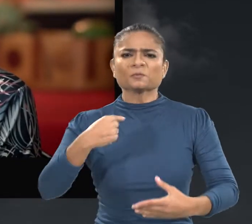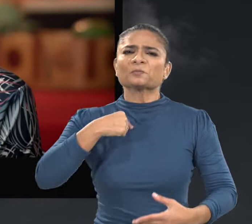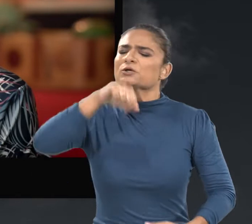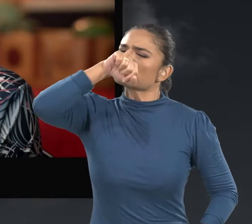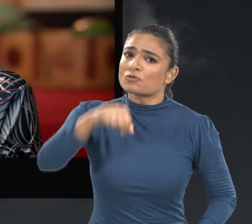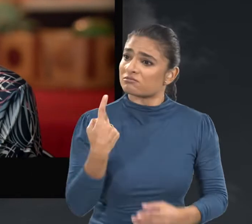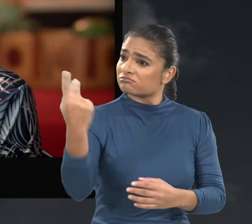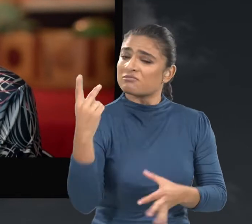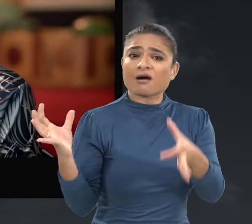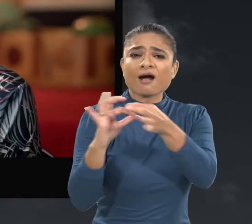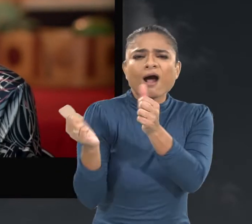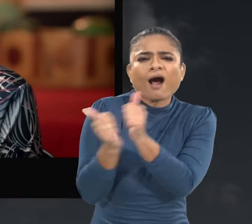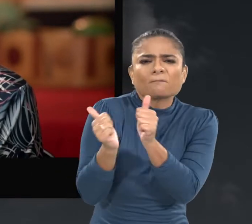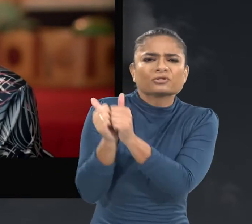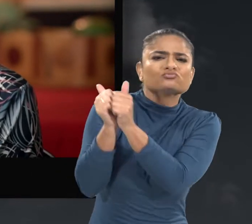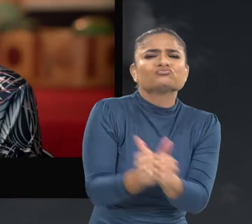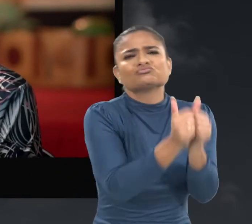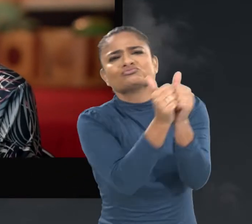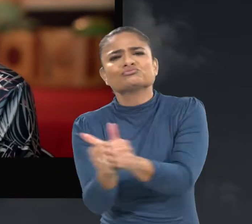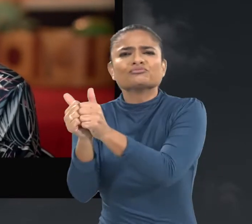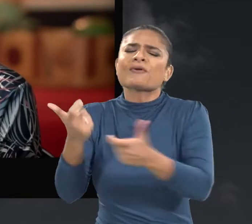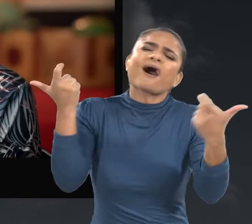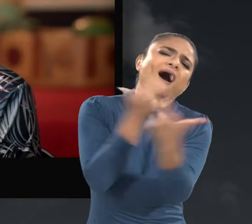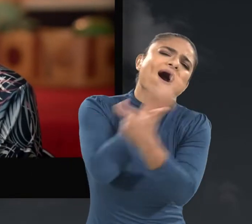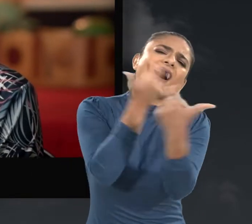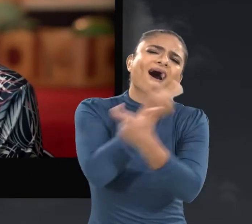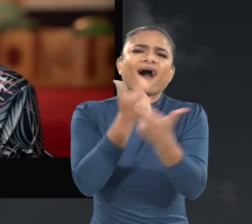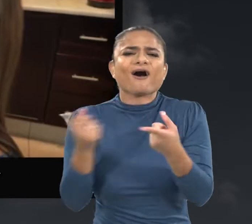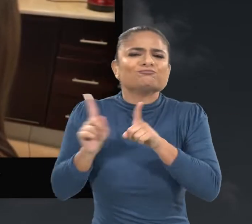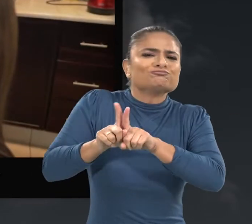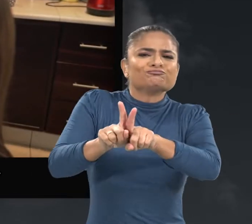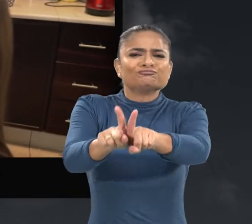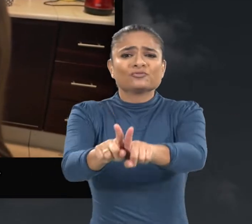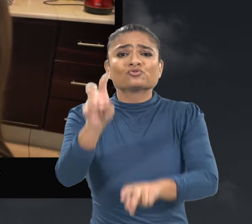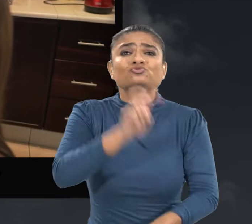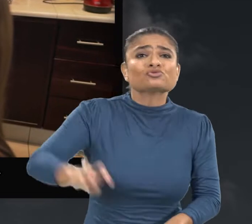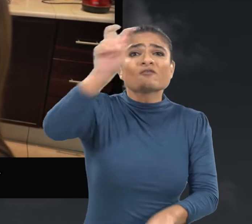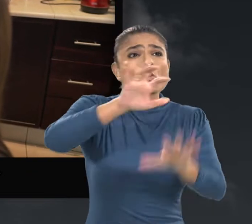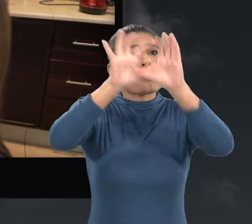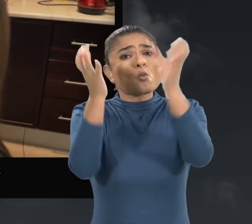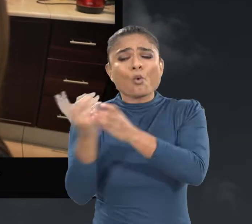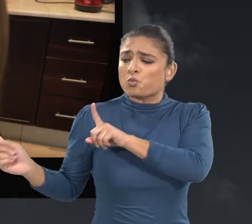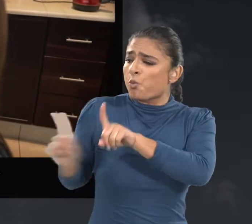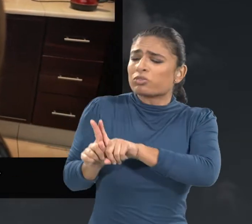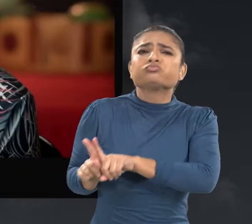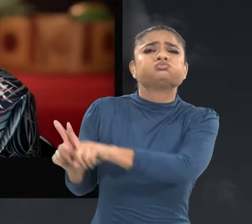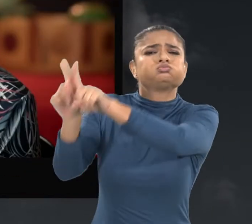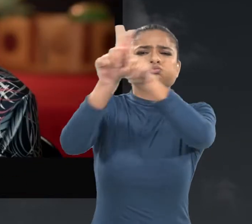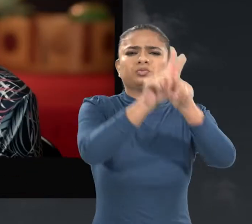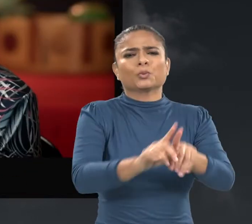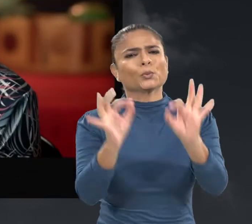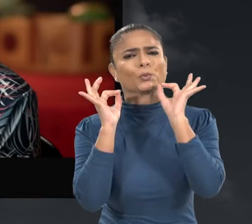doen. En wat baie lekker is, ons lag altyd saam en is regtig lekker om saam met my ma oor see te gaan.